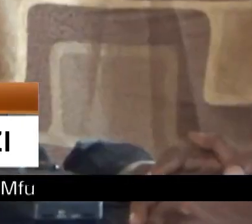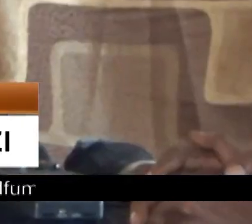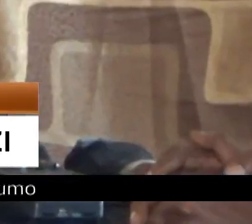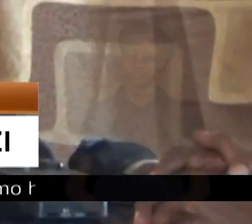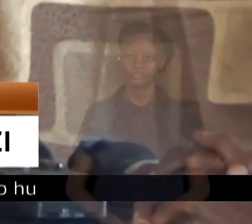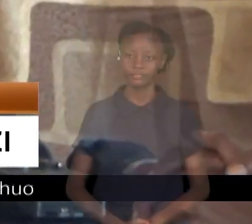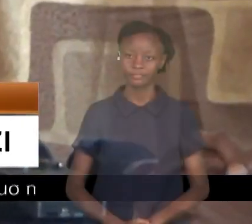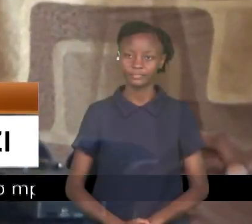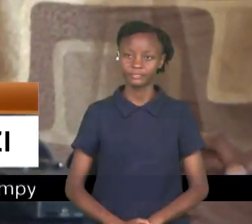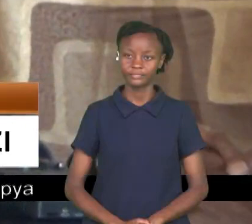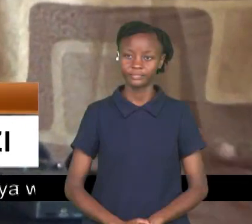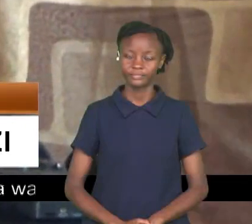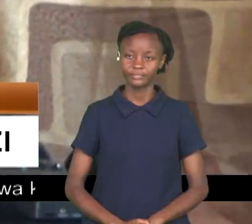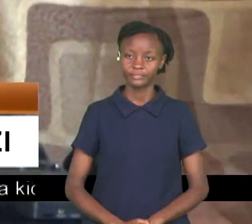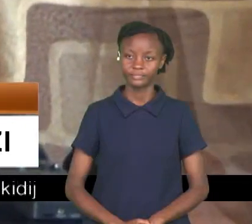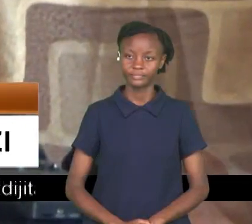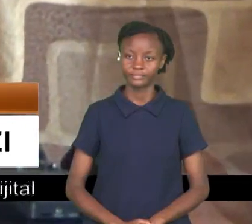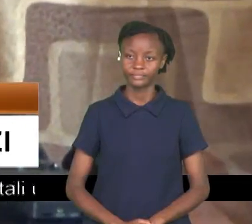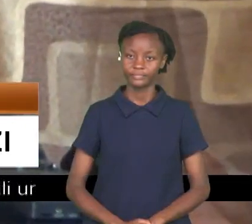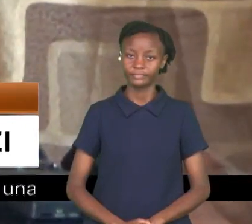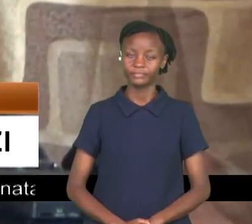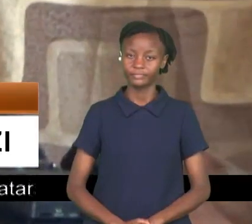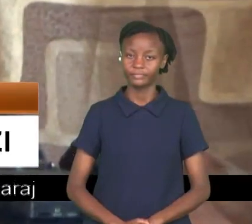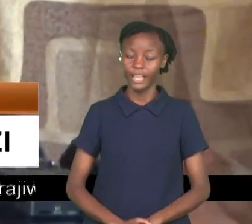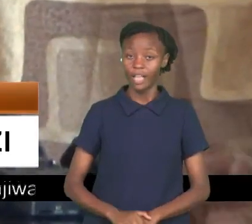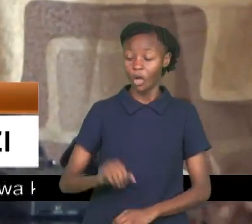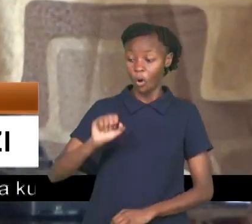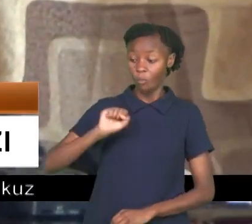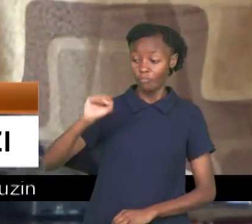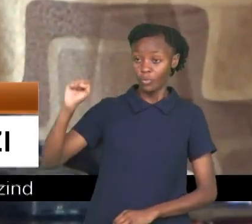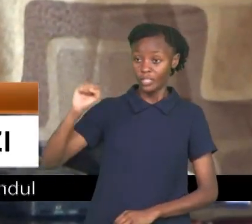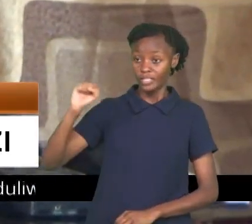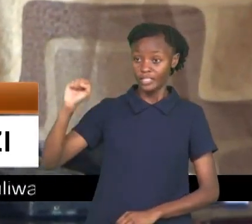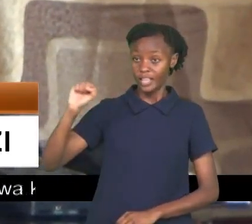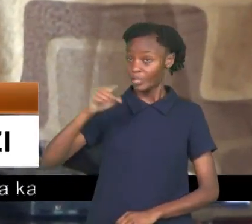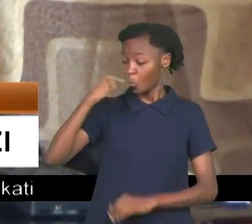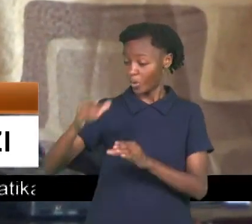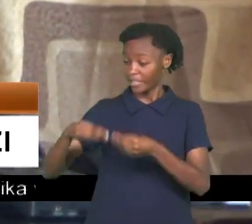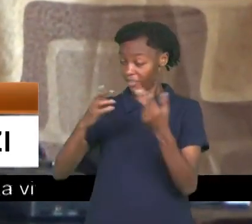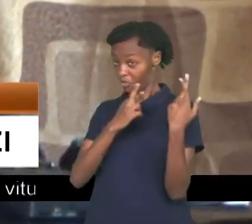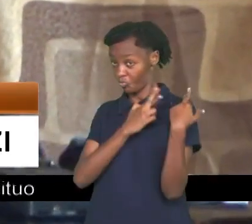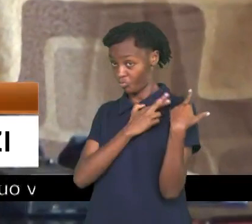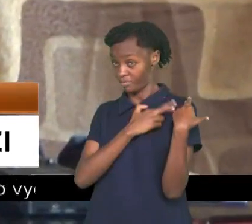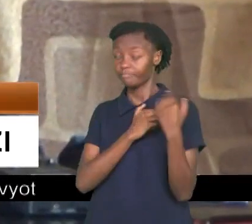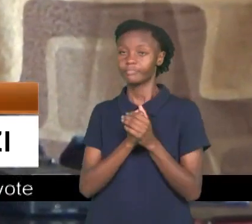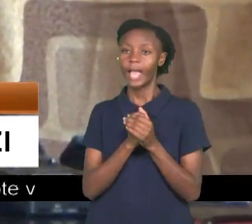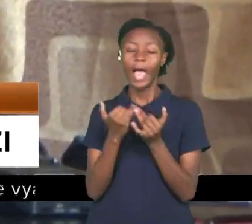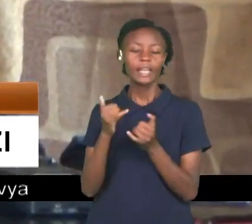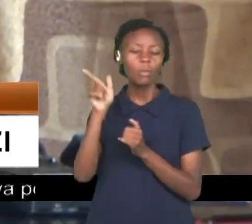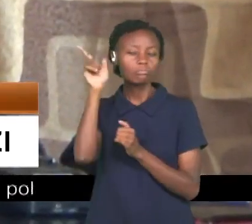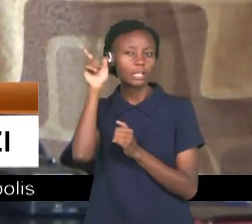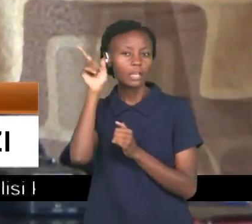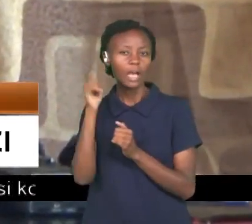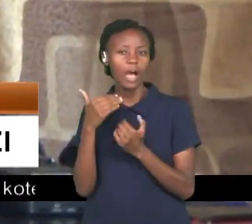Parti politique agréé. Maafisa wa vyama vya kisiasa waliopewa mamlaka wamepata habari kutoka kwa watu wanaoaminika